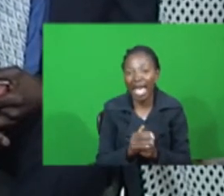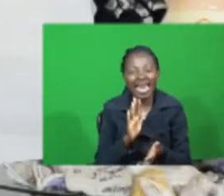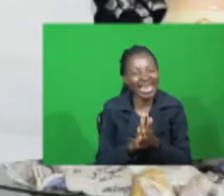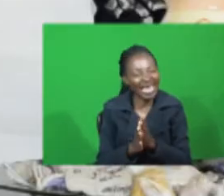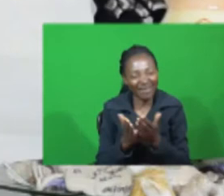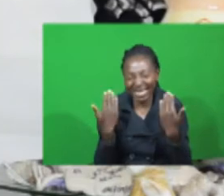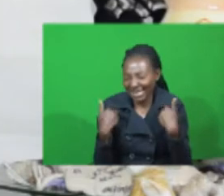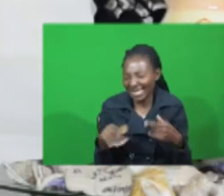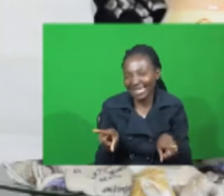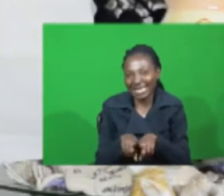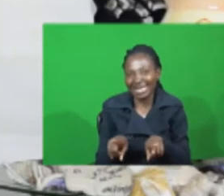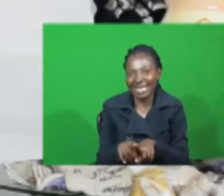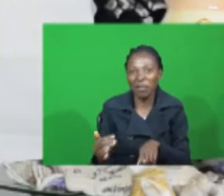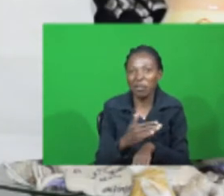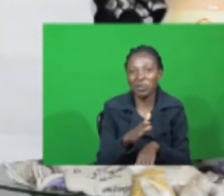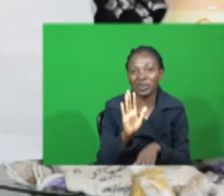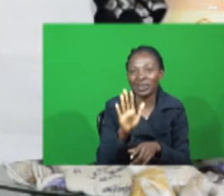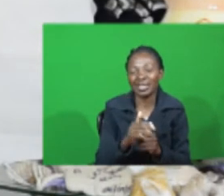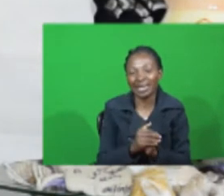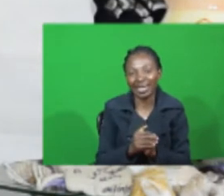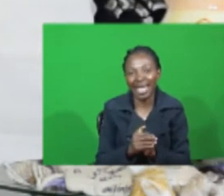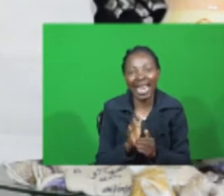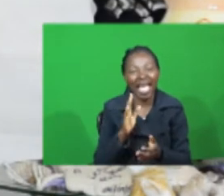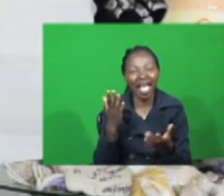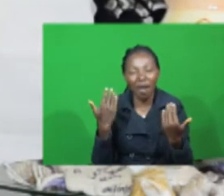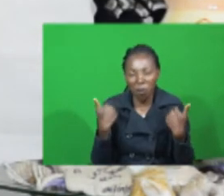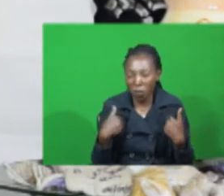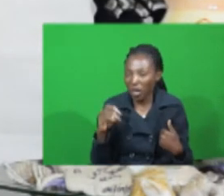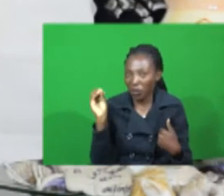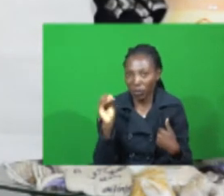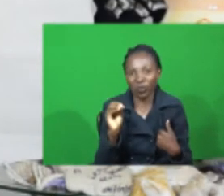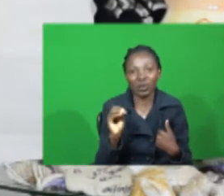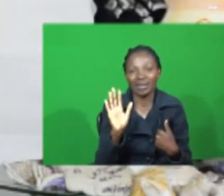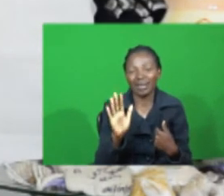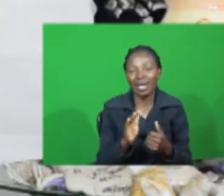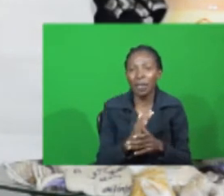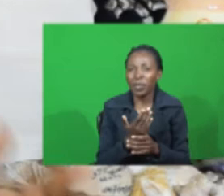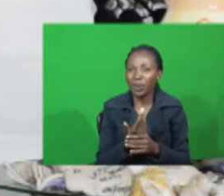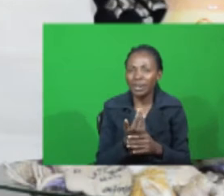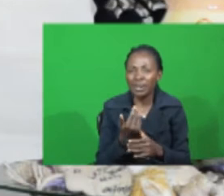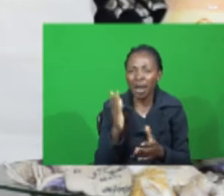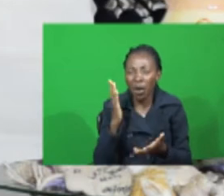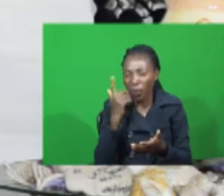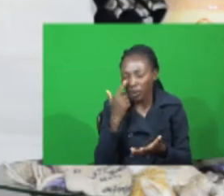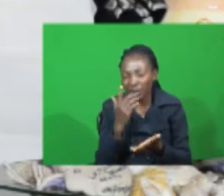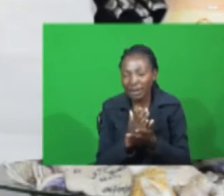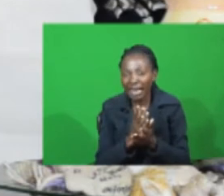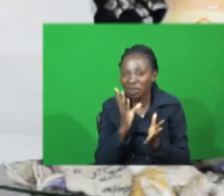musapfekese zvifere handicho hedu chidzidzo hakona kupfeka zvezvifere unozopedzisa kungotaura chirungu chisabasa